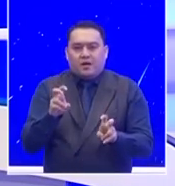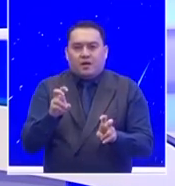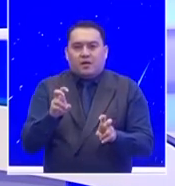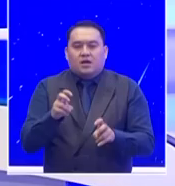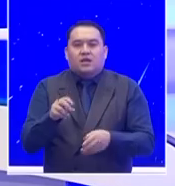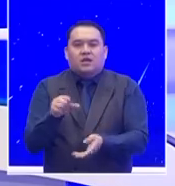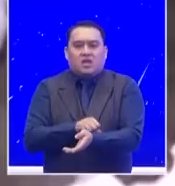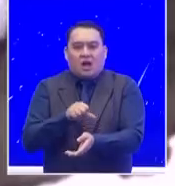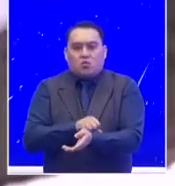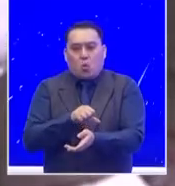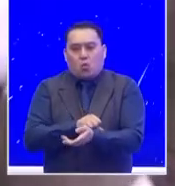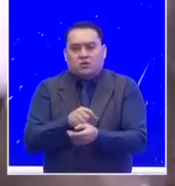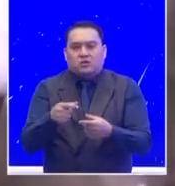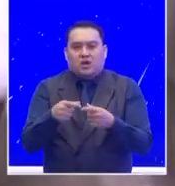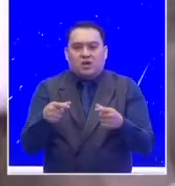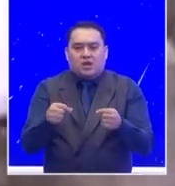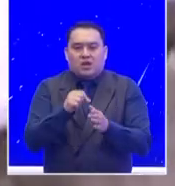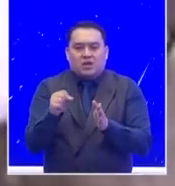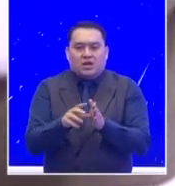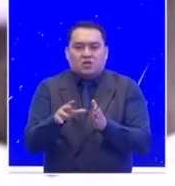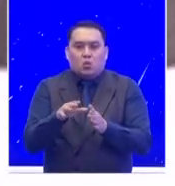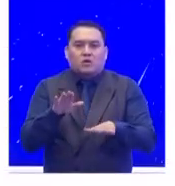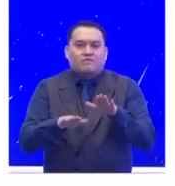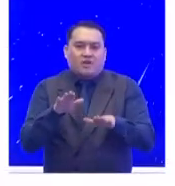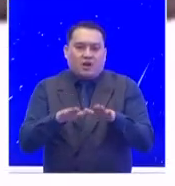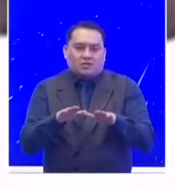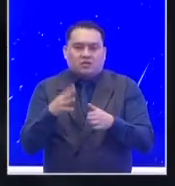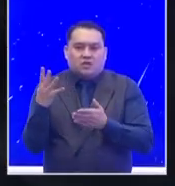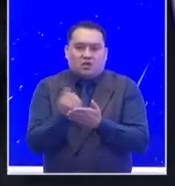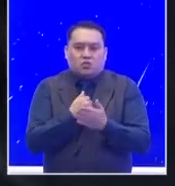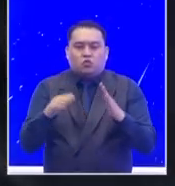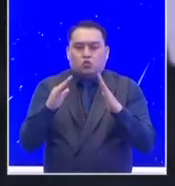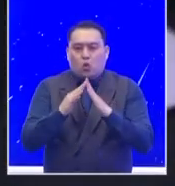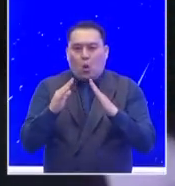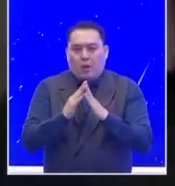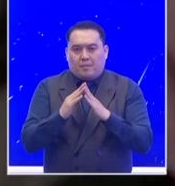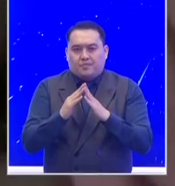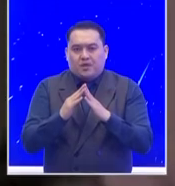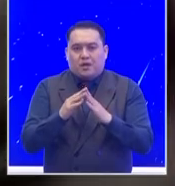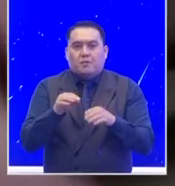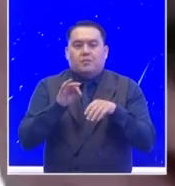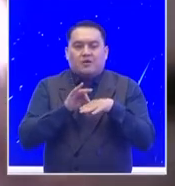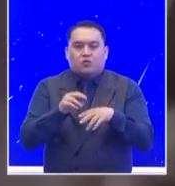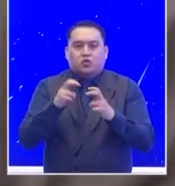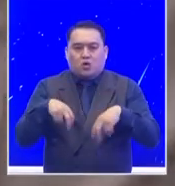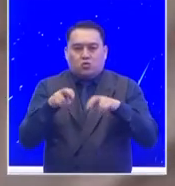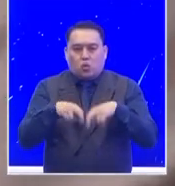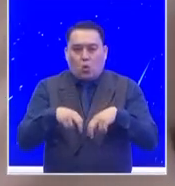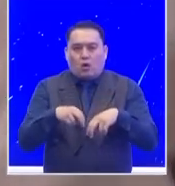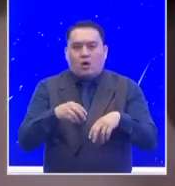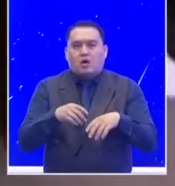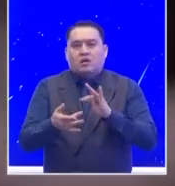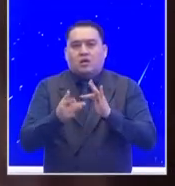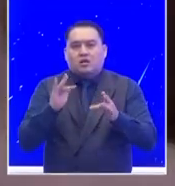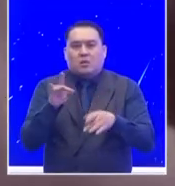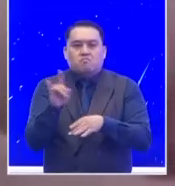Расфасованные синтетические наркотики и электронные весы оперативники нашли у него дома. Ведется следствие. Кроме того,